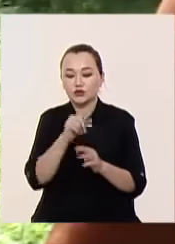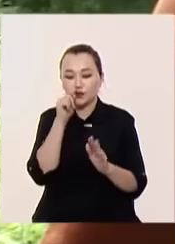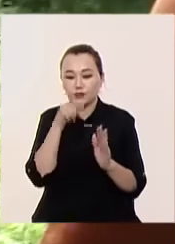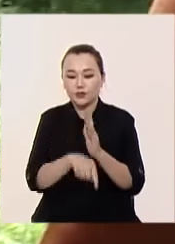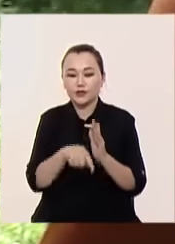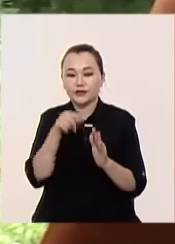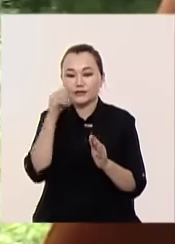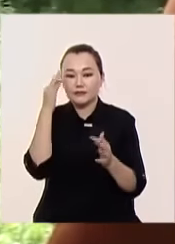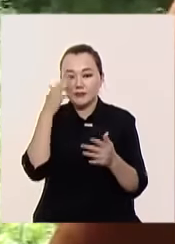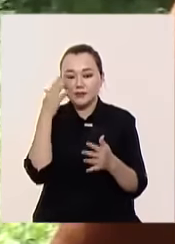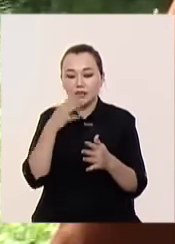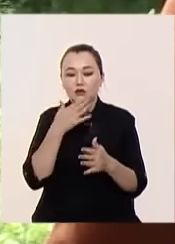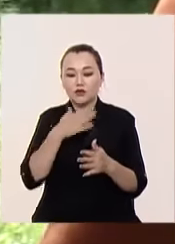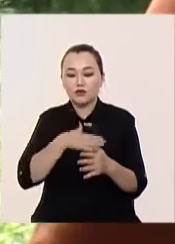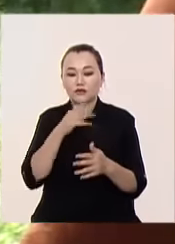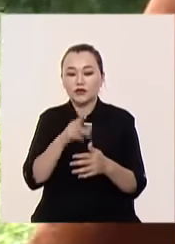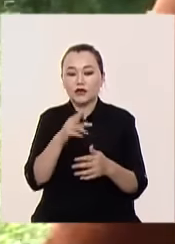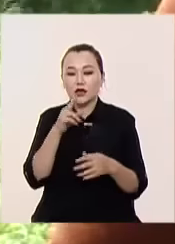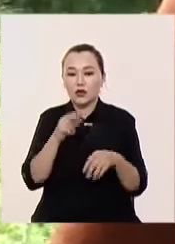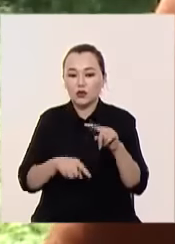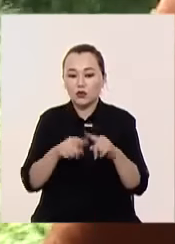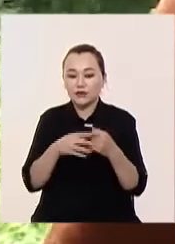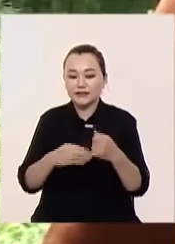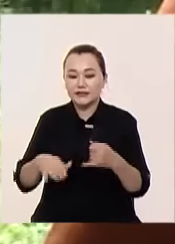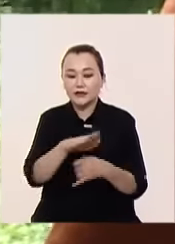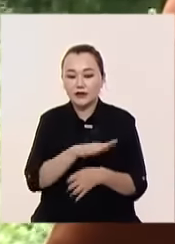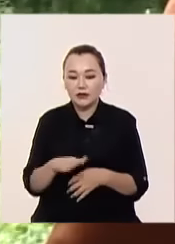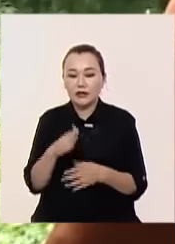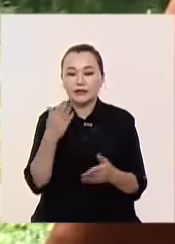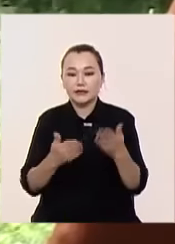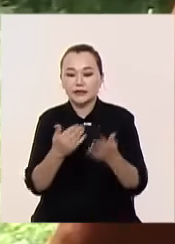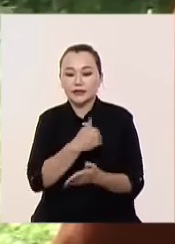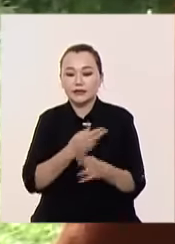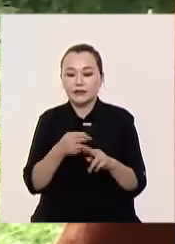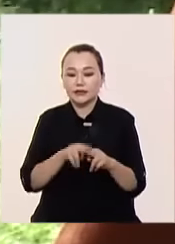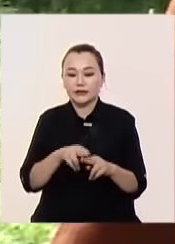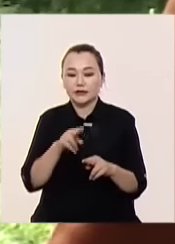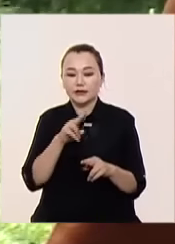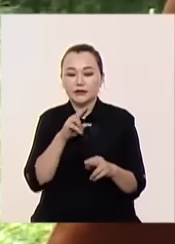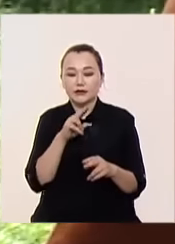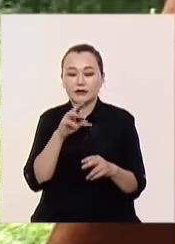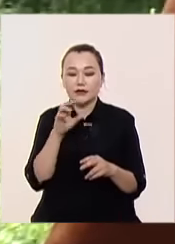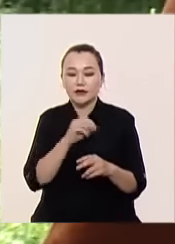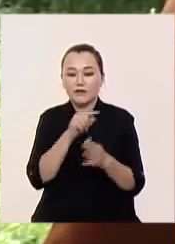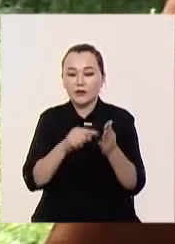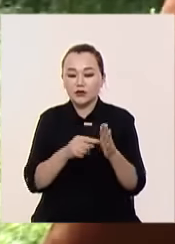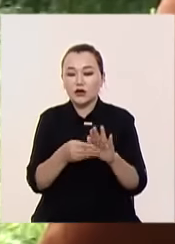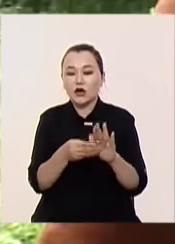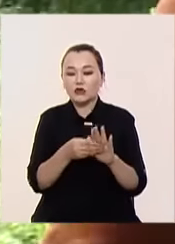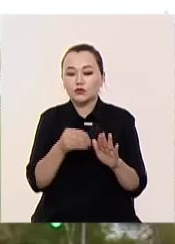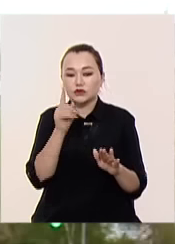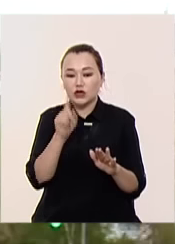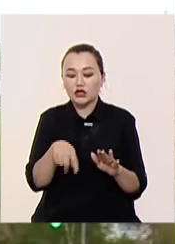смысл. Там и любовь к родине, это, если хотите, это и превенция в вопросе коррупции,